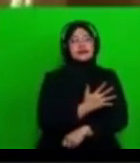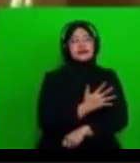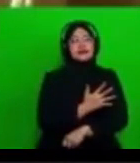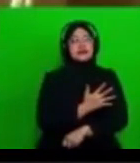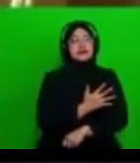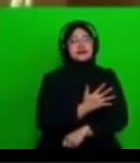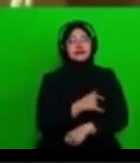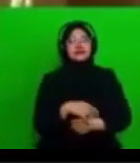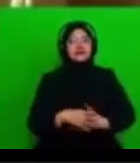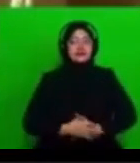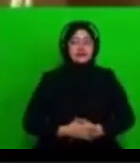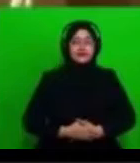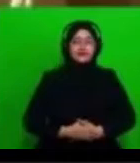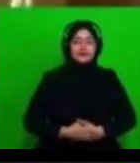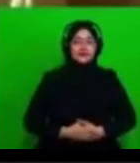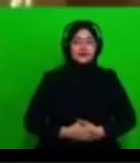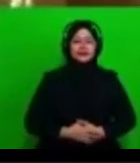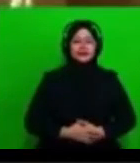juga bisa